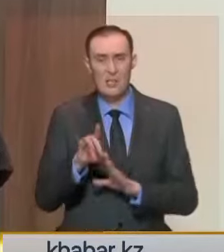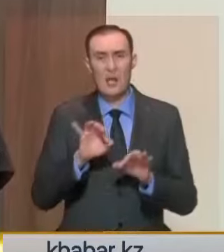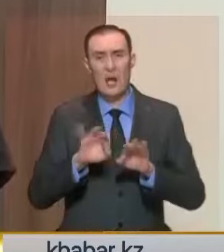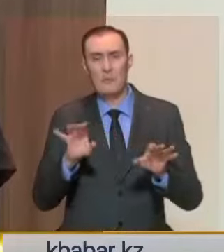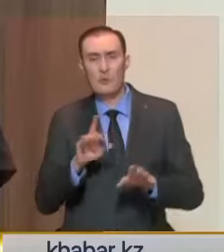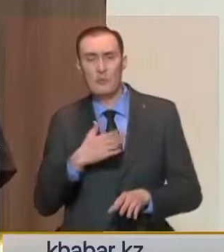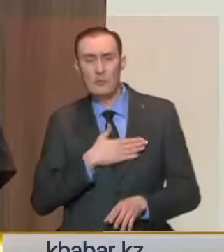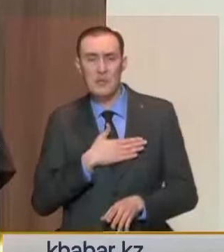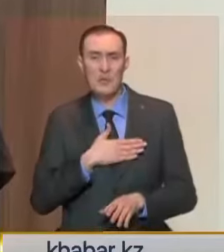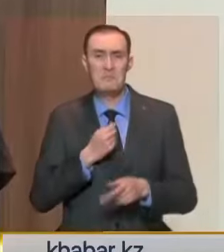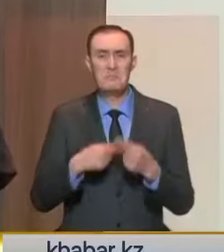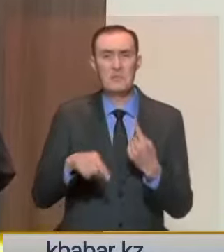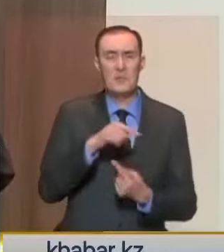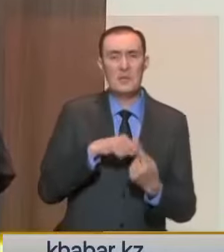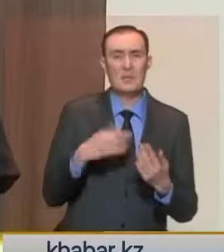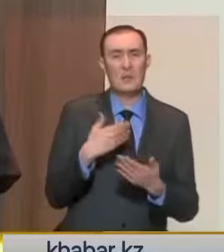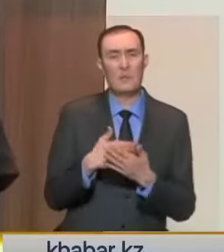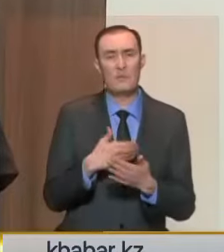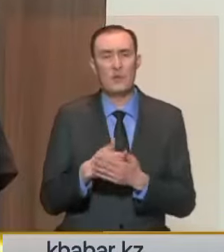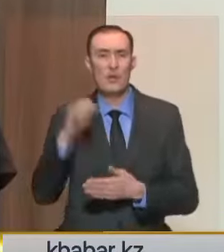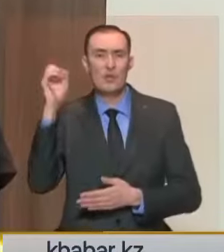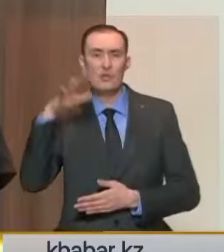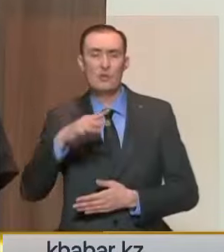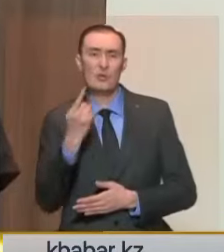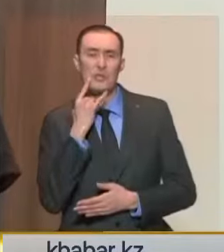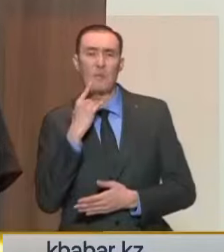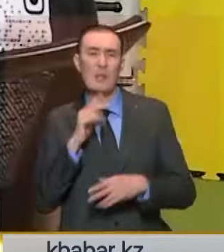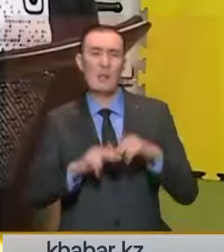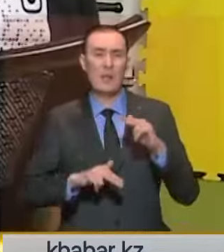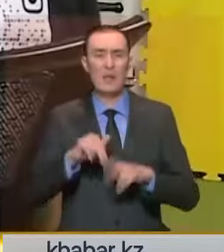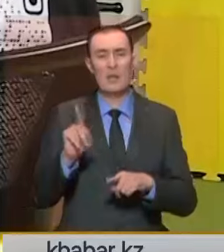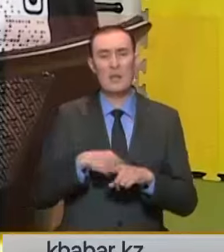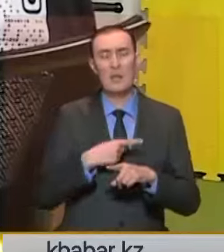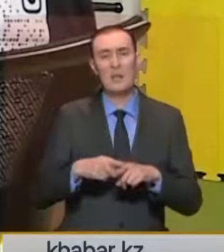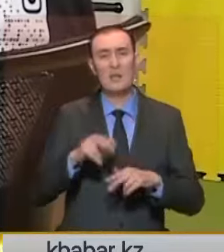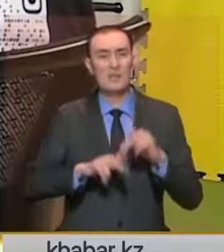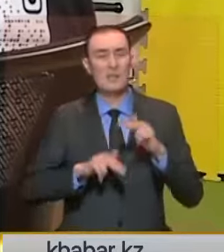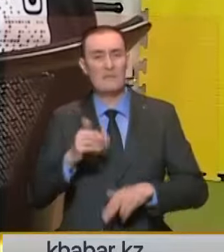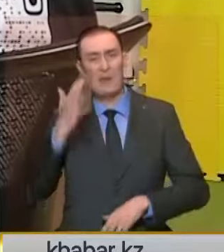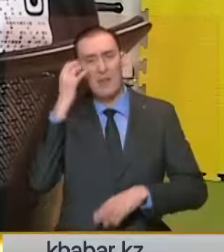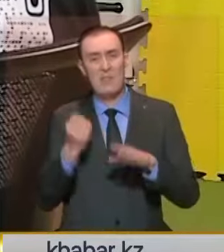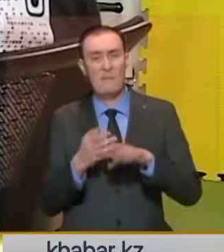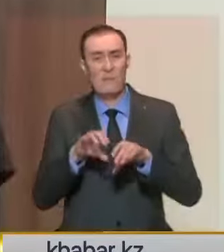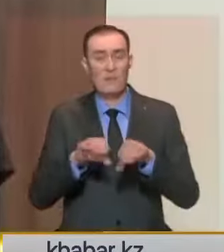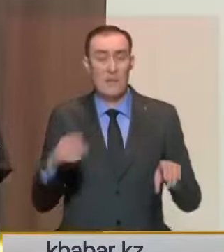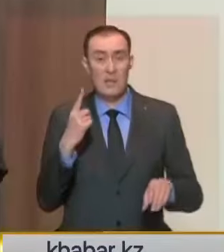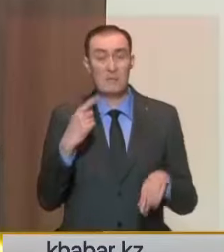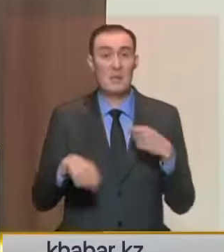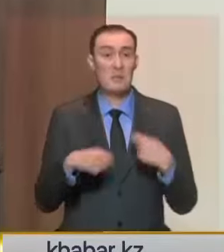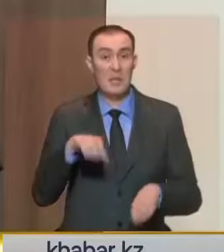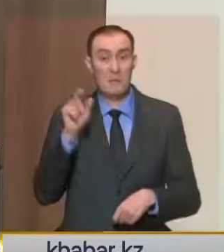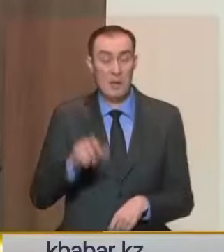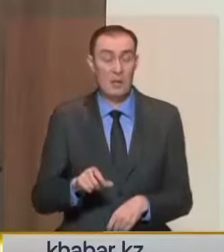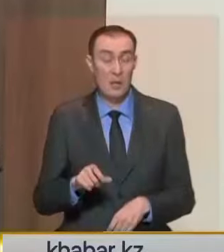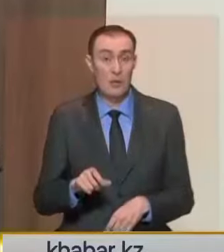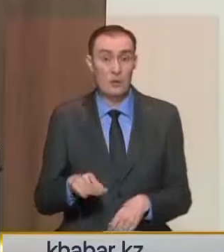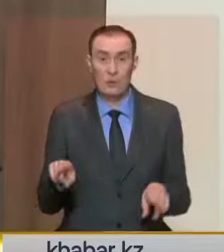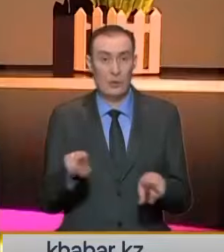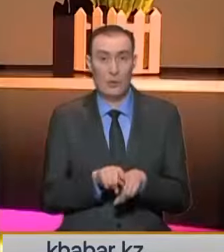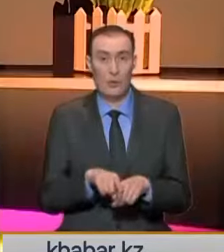там типа солнечные батареи или какое-то строительство нефтепровода, да, ни один предприниматель в принципе на такое не пойдет. Этот